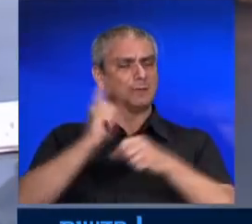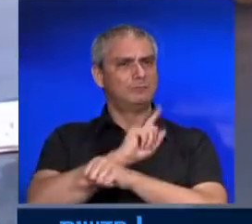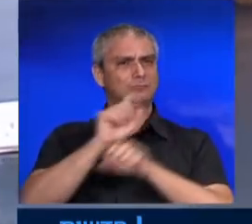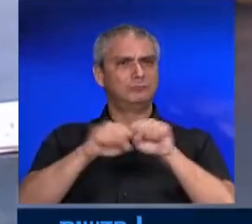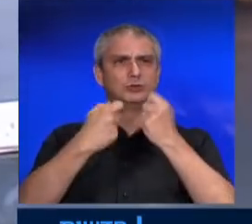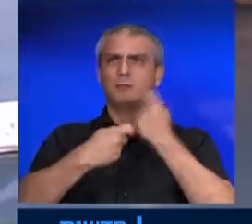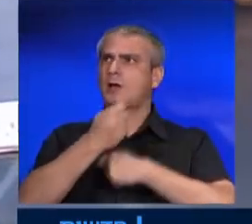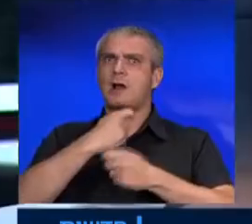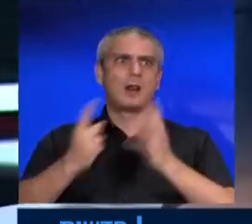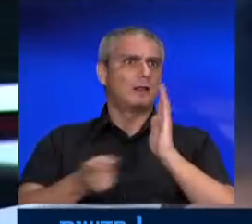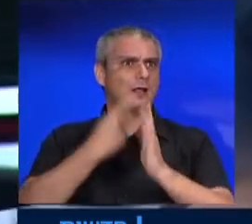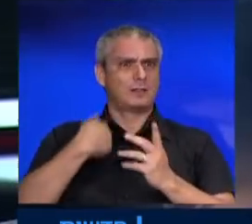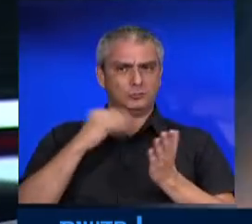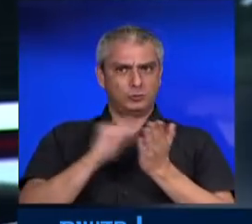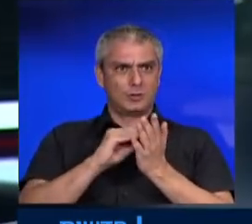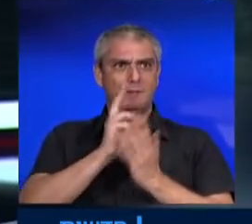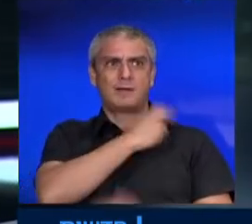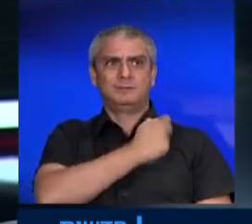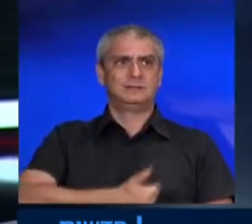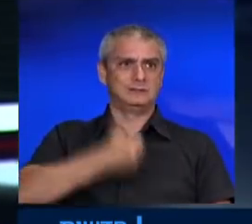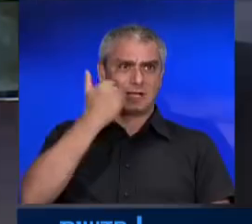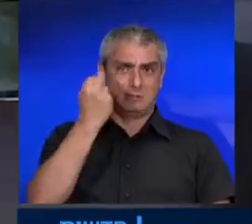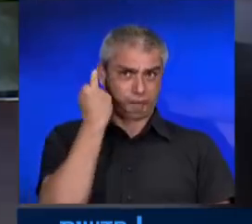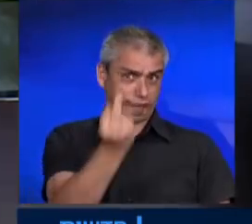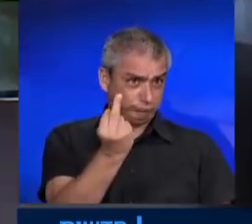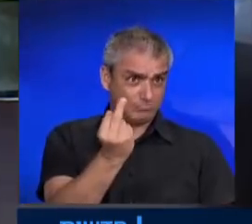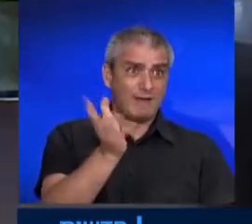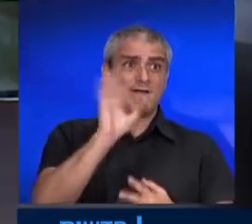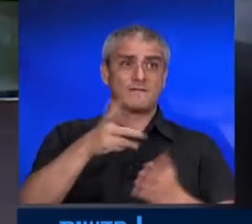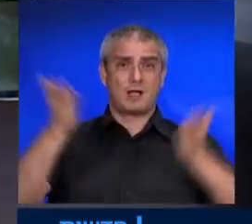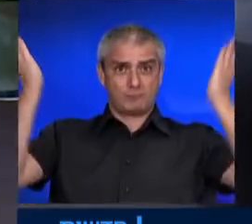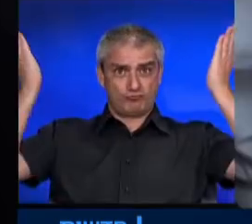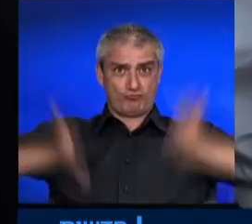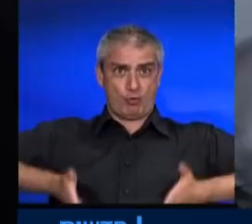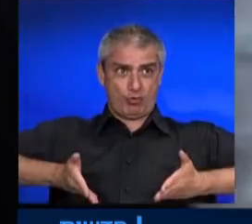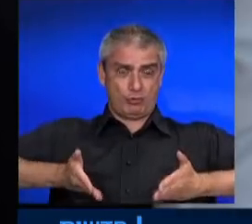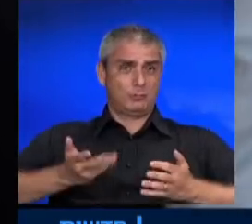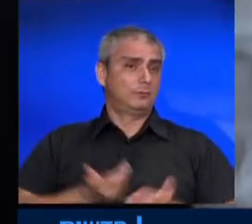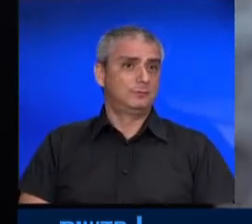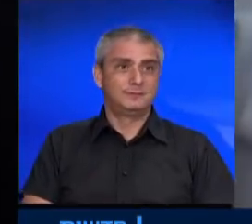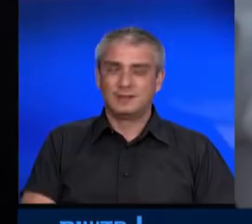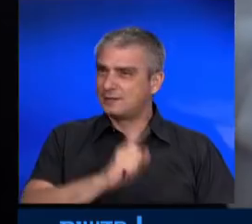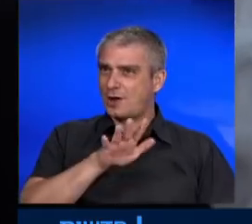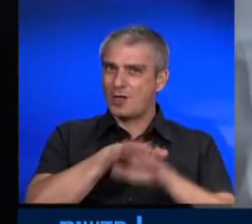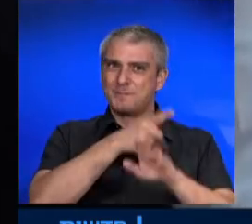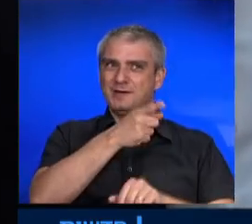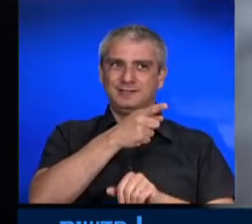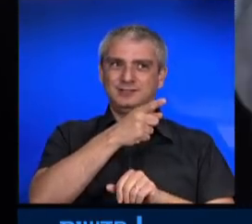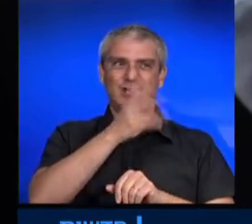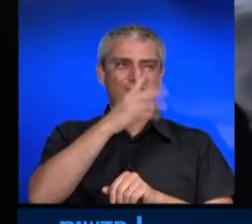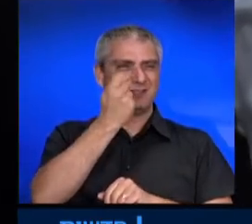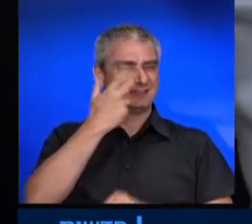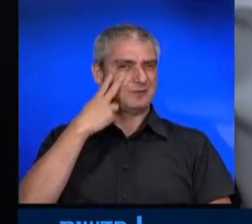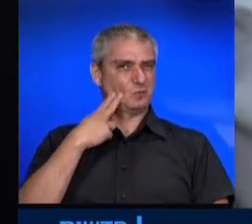חסר תקדים אנחנו זקוקים גם לשר לענייני וגם לשר לענייני אתה לא חש אפילו קצת